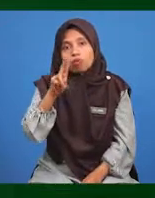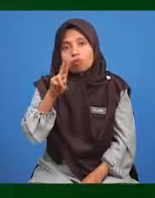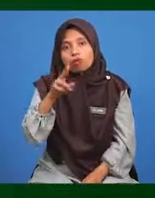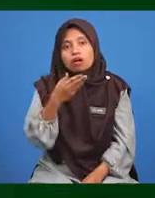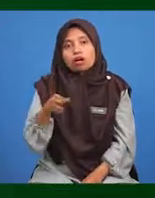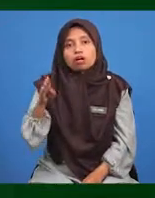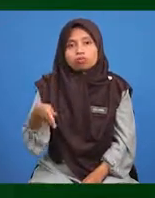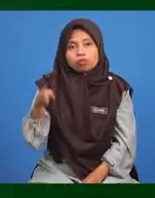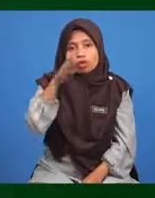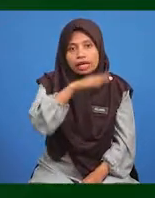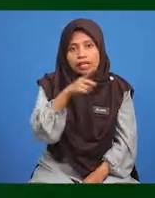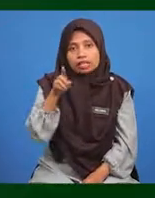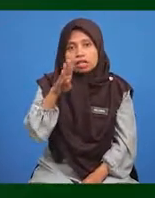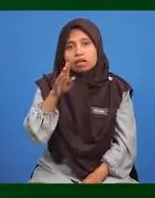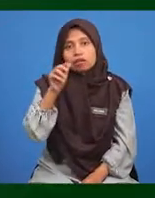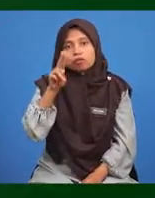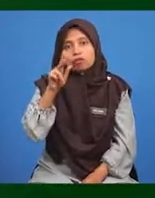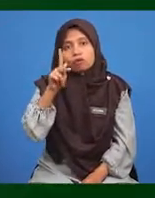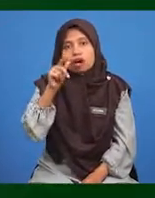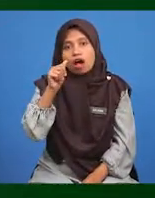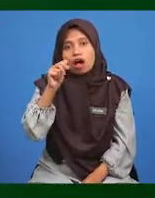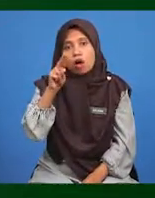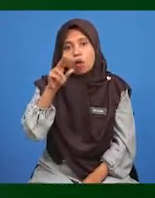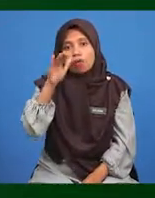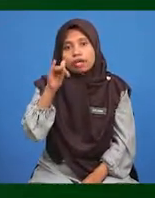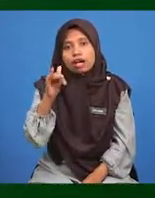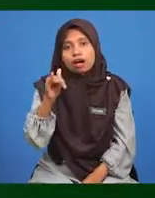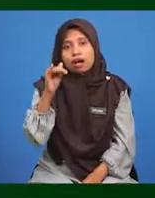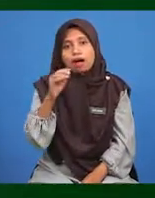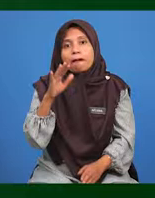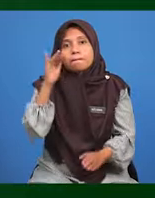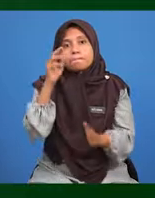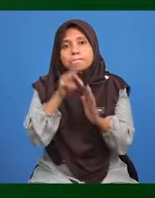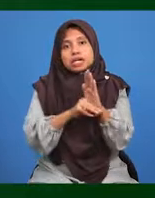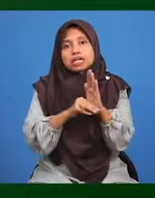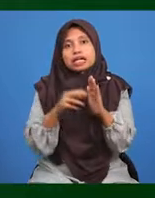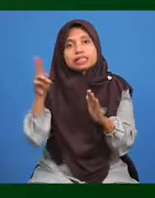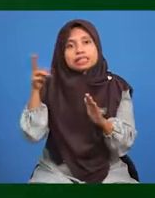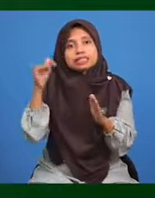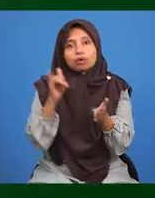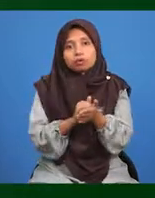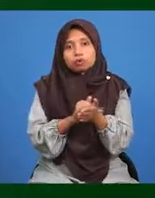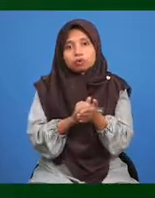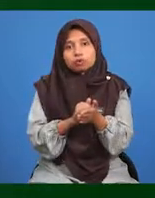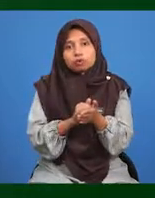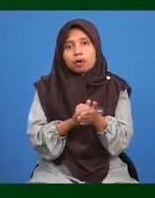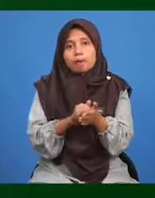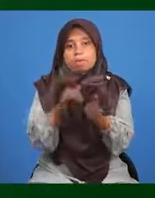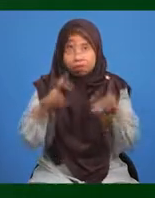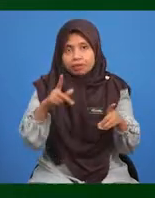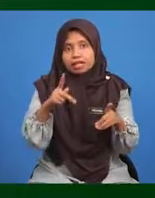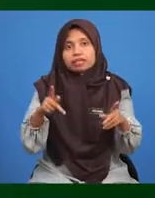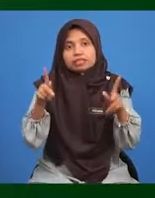bukau yang menghijau itu mendamaikan suasana kampung pada waktu pagi.